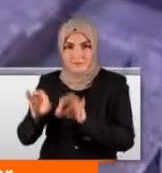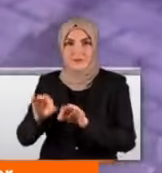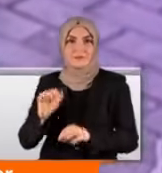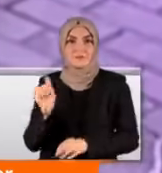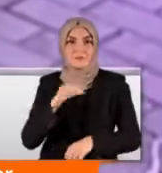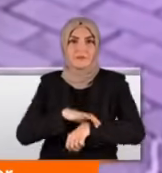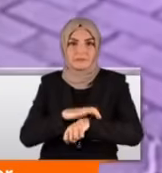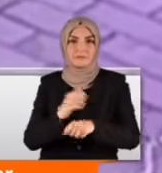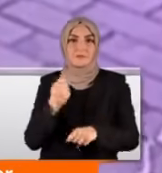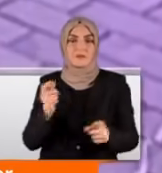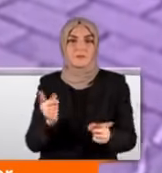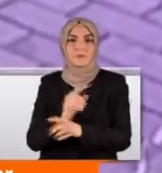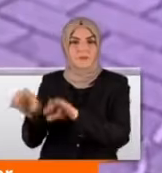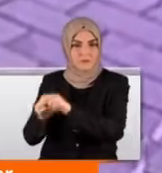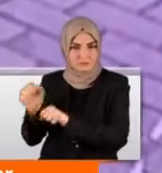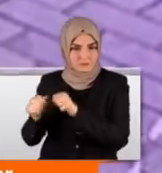kontrolü yaptılar